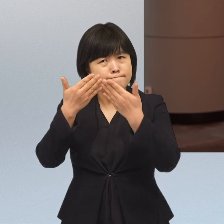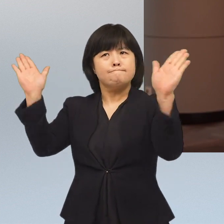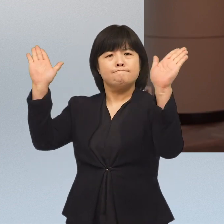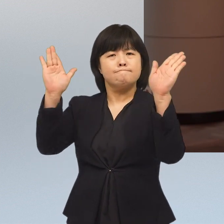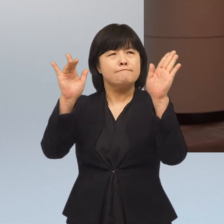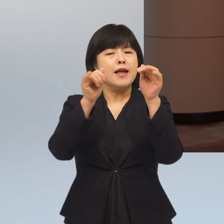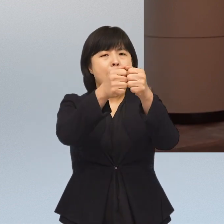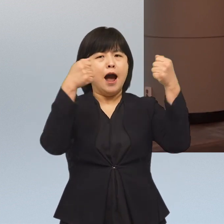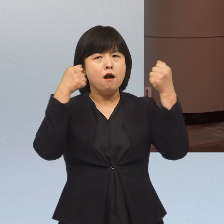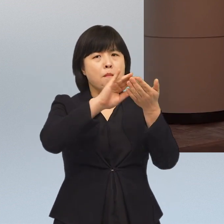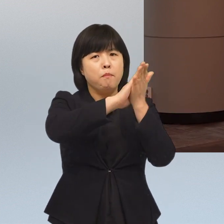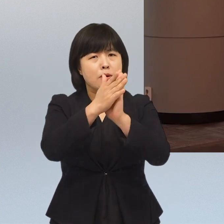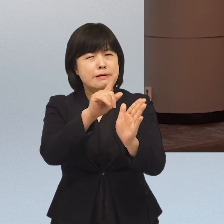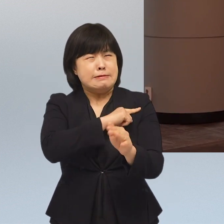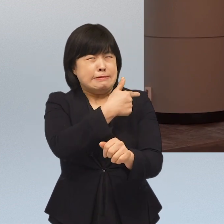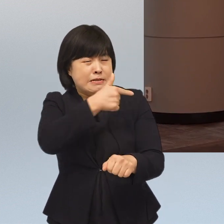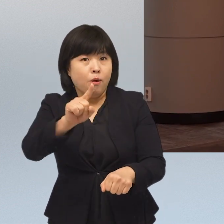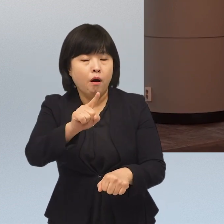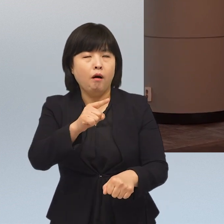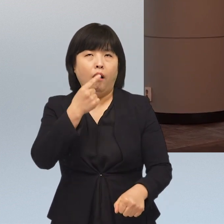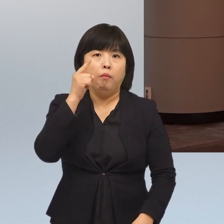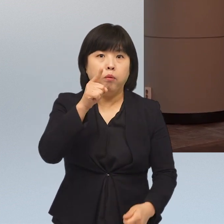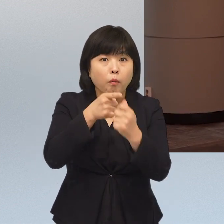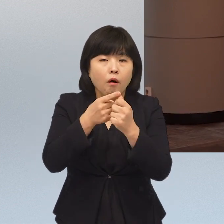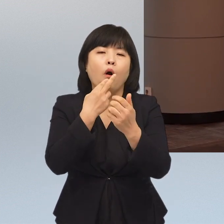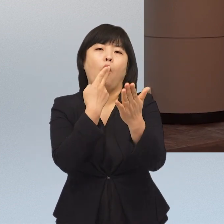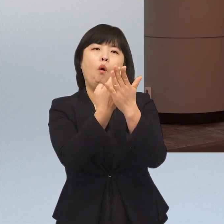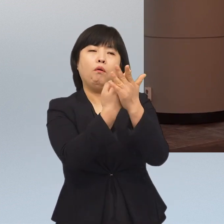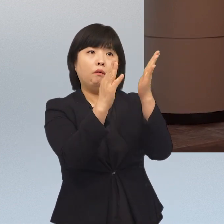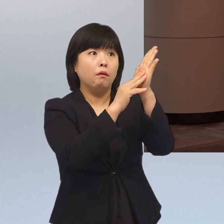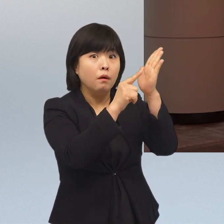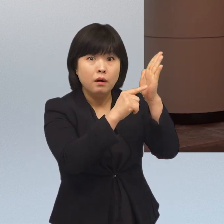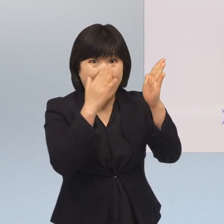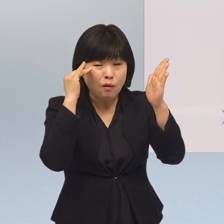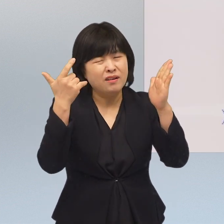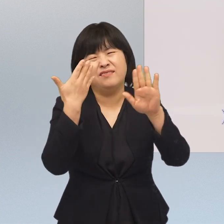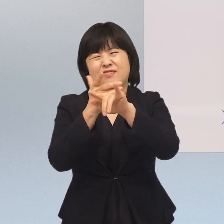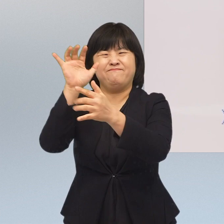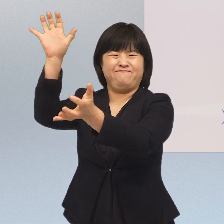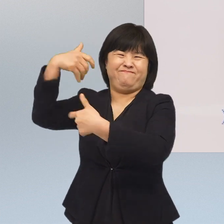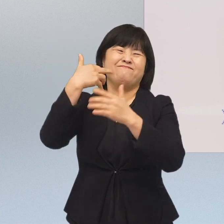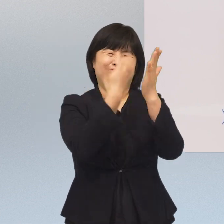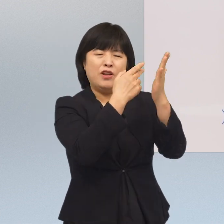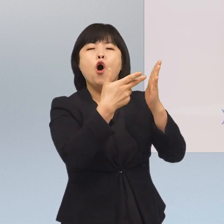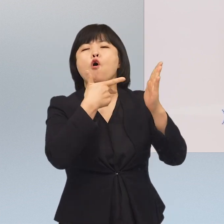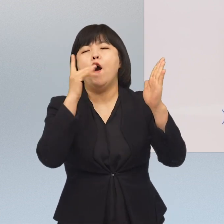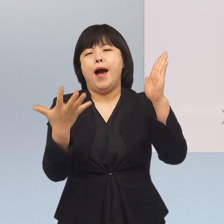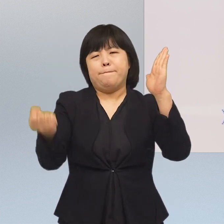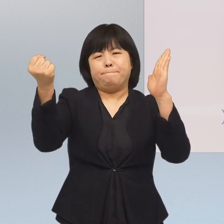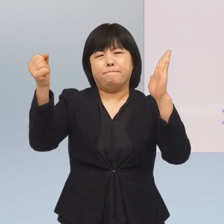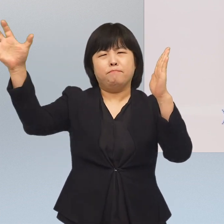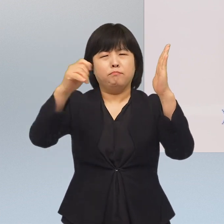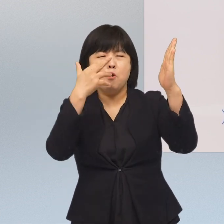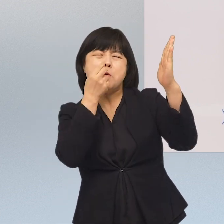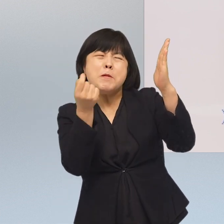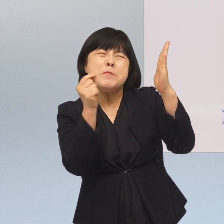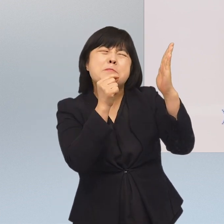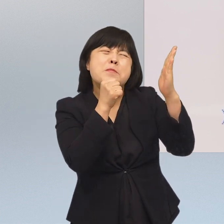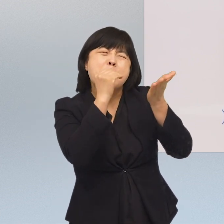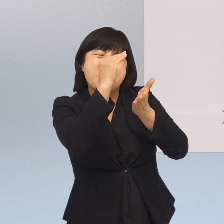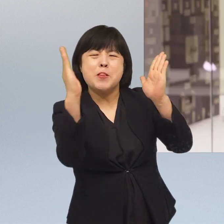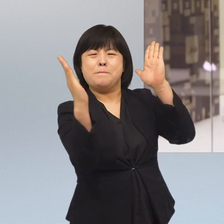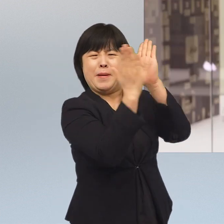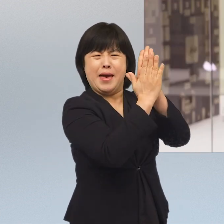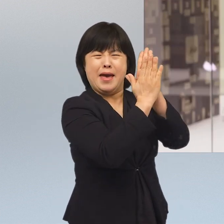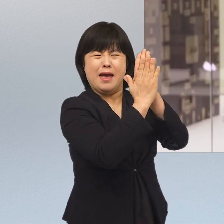가구의 변화의 가장 큰 특징이 거울이 달린다는 게 굉장히 큰 특징이에요. 수입 거울이거든요. 그래서 영국제 거울들이 들어오는데 처음에는 작은 거울들이